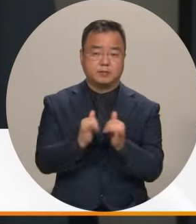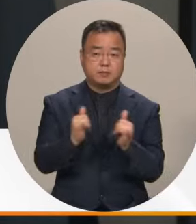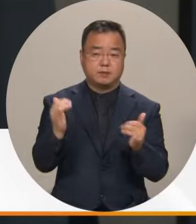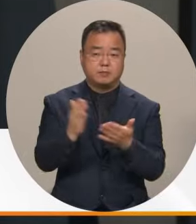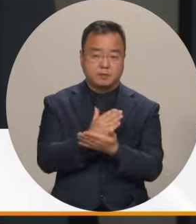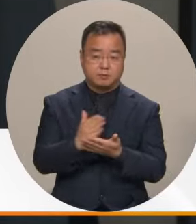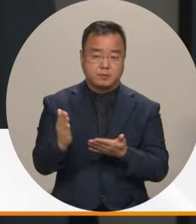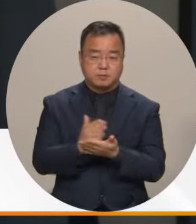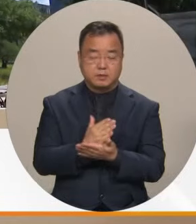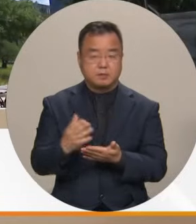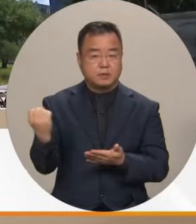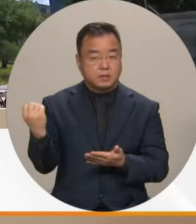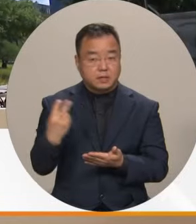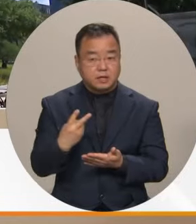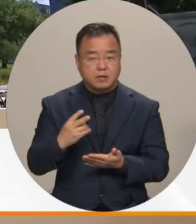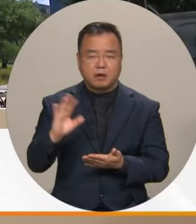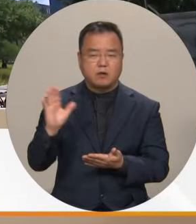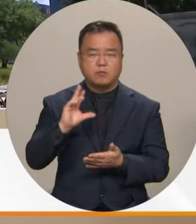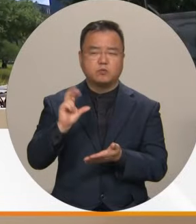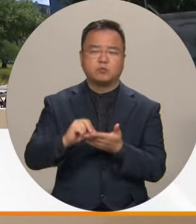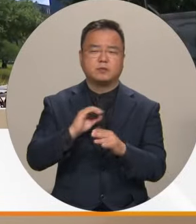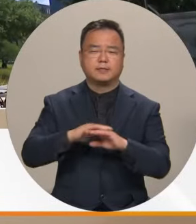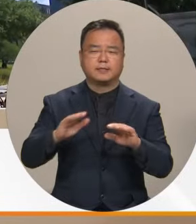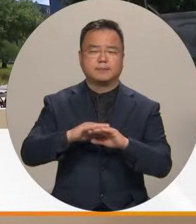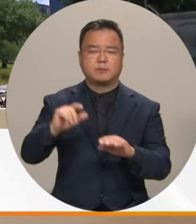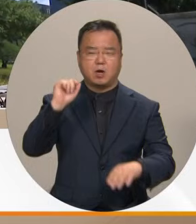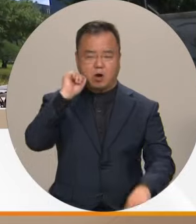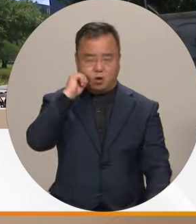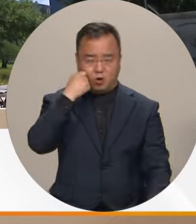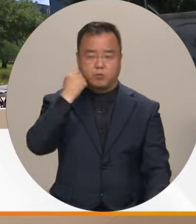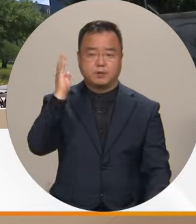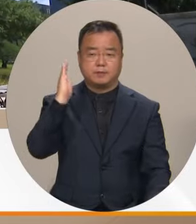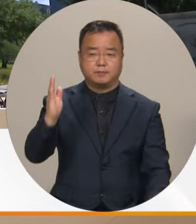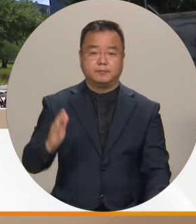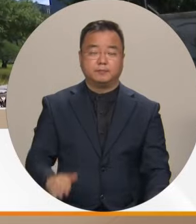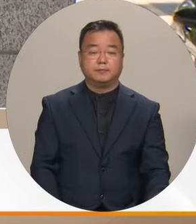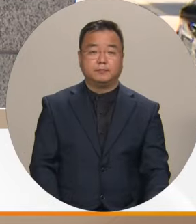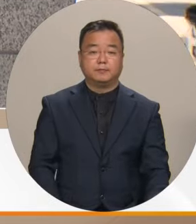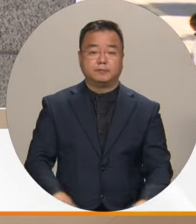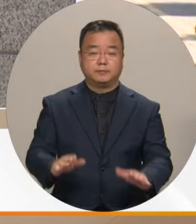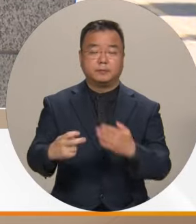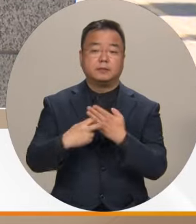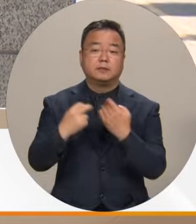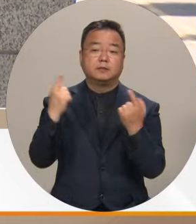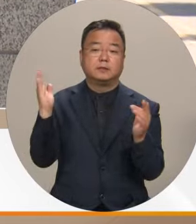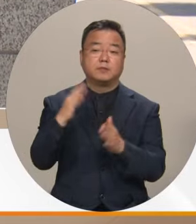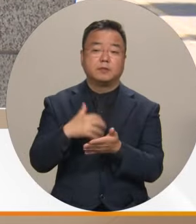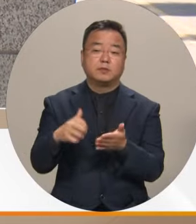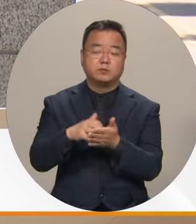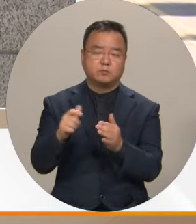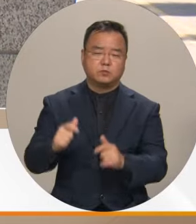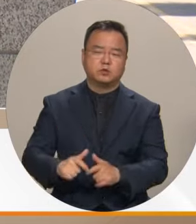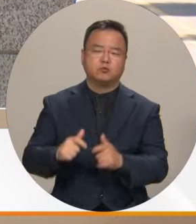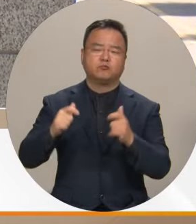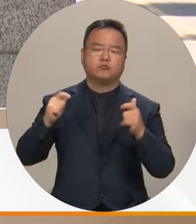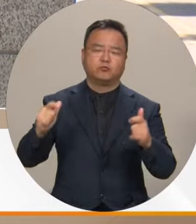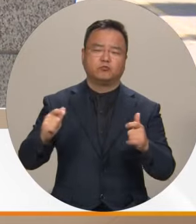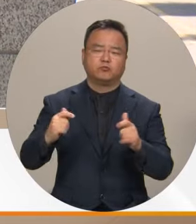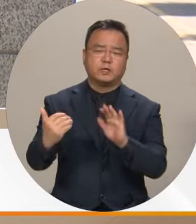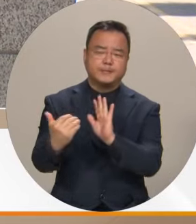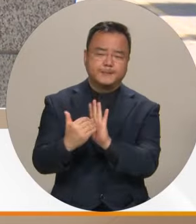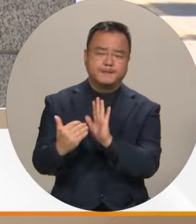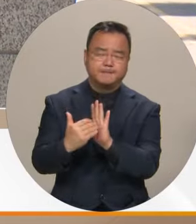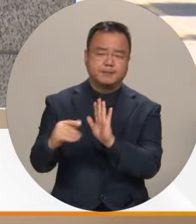것만으로는이 문제를 해결하기가 어렵다 이렇게 봤습니다 어 의대 증원 자체를 부정하기는 어려울뿐 아니라